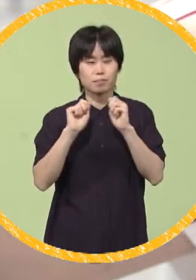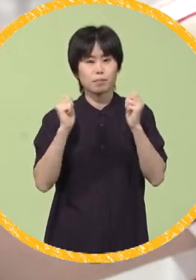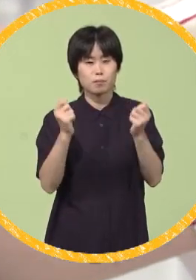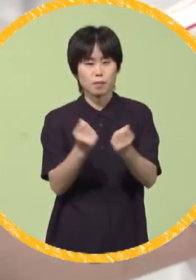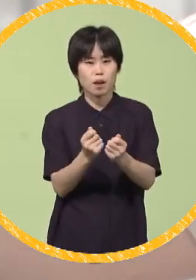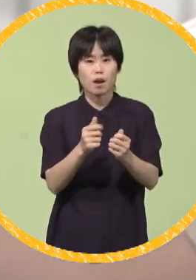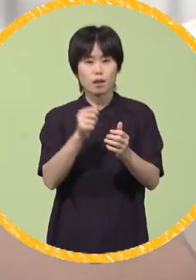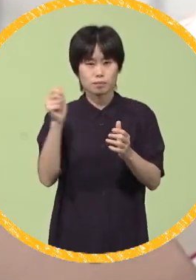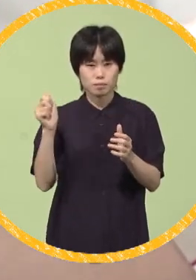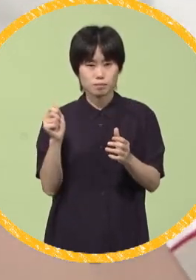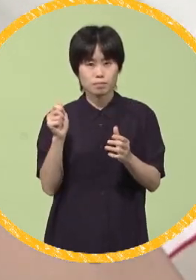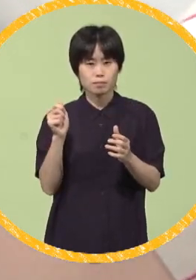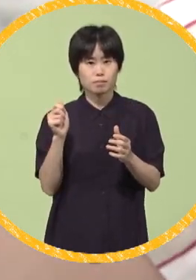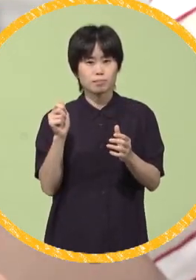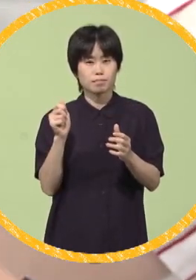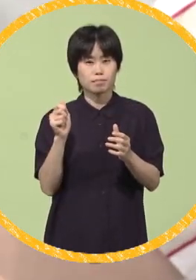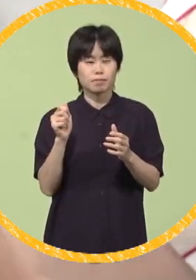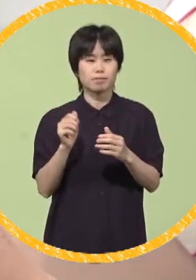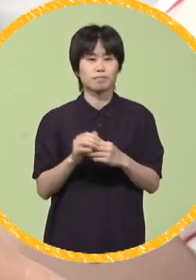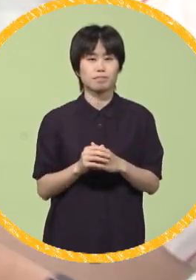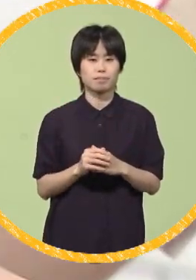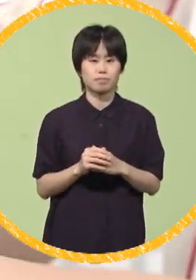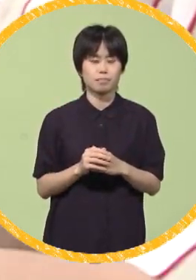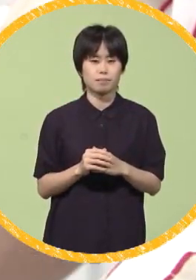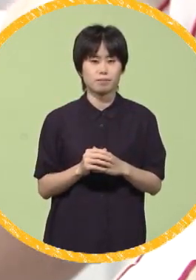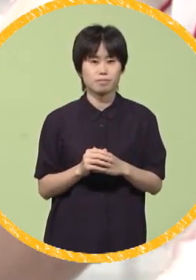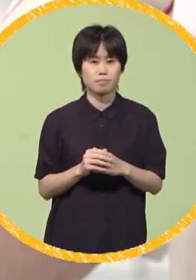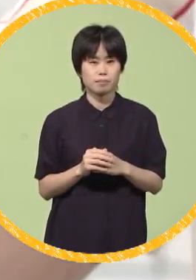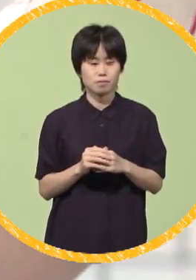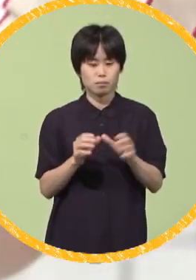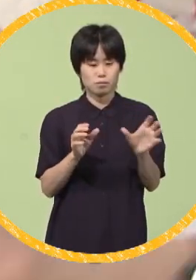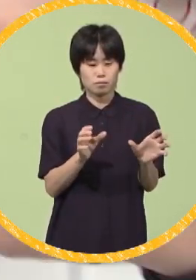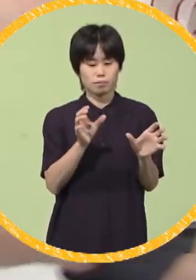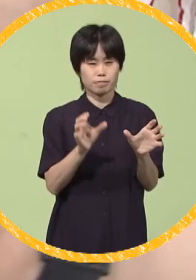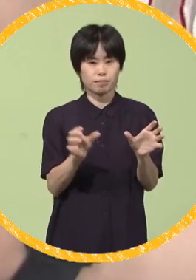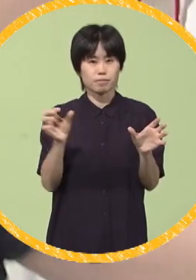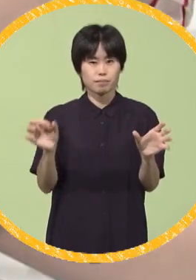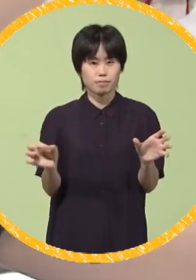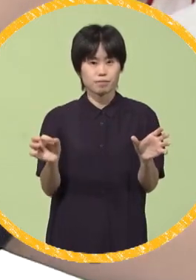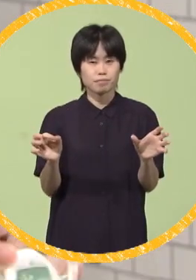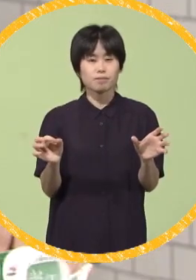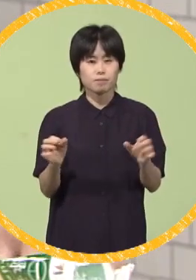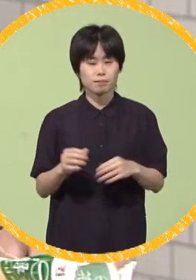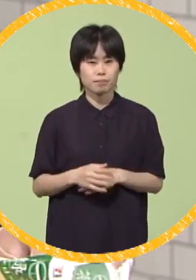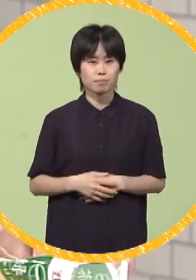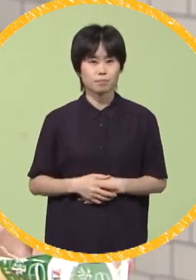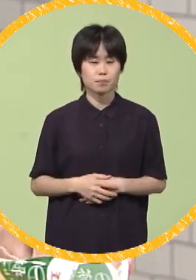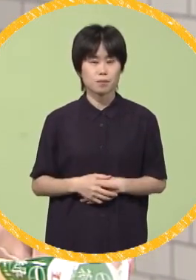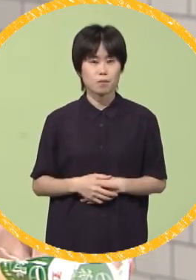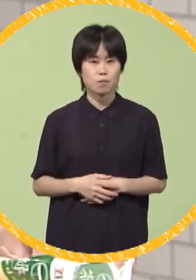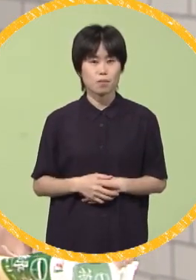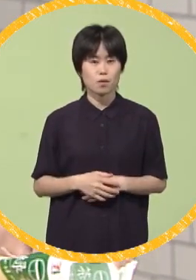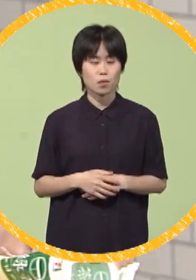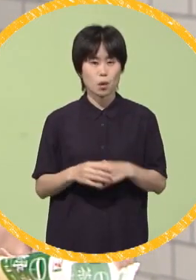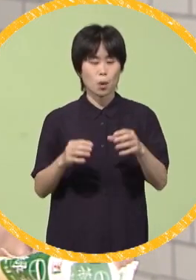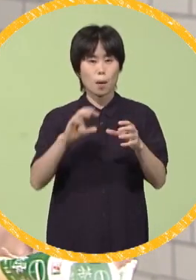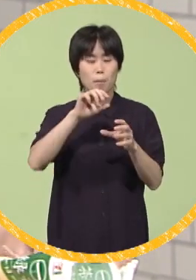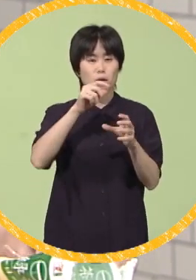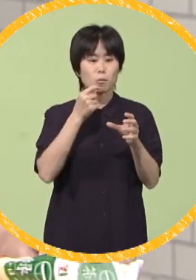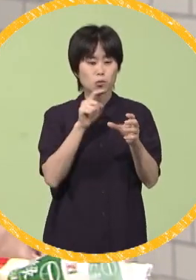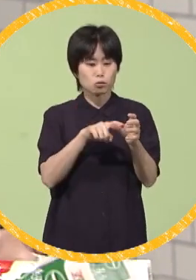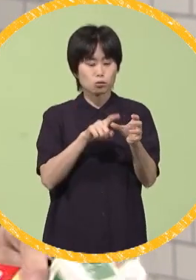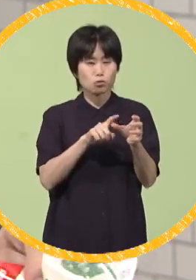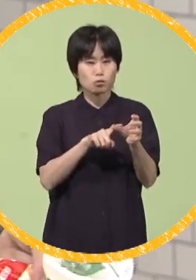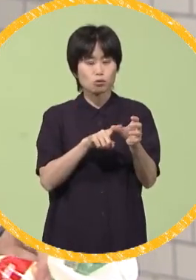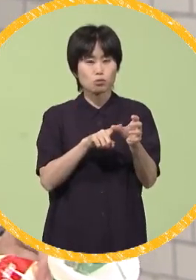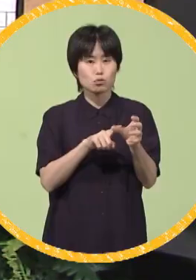っていくとね、うん、あっという間に取れますんでね、はい、そしてこれ分けますね、はい、じゃあこれはペットボトルゴミとして捨ててもら